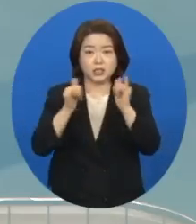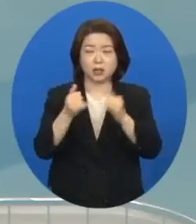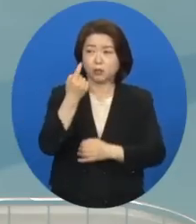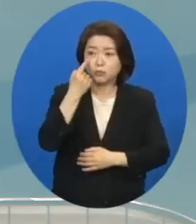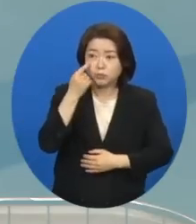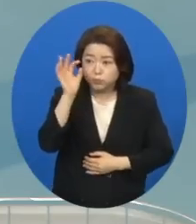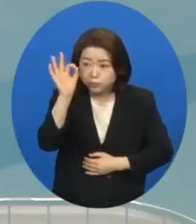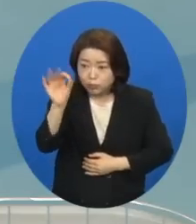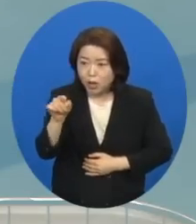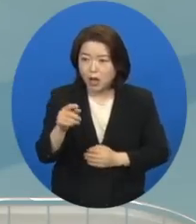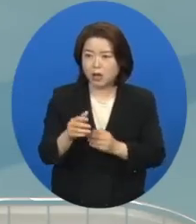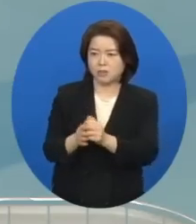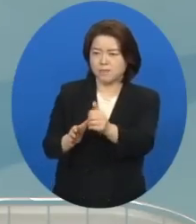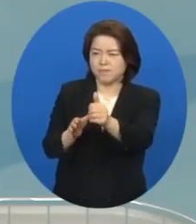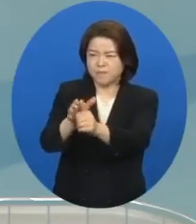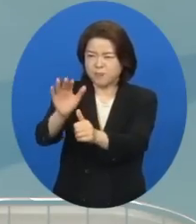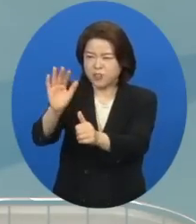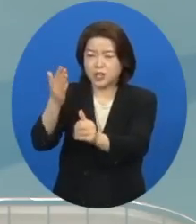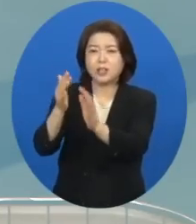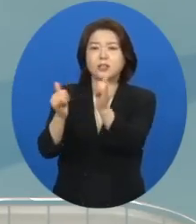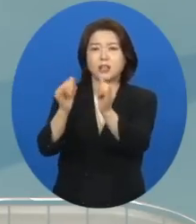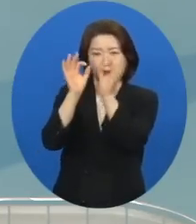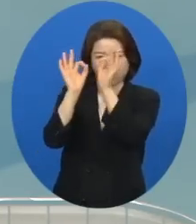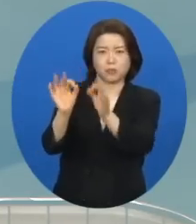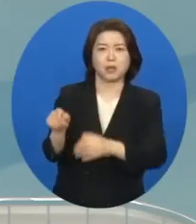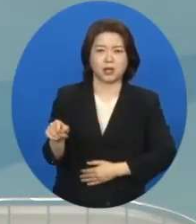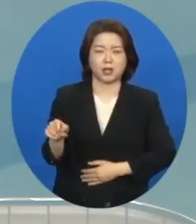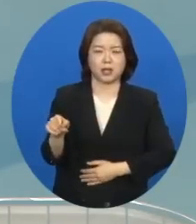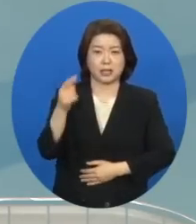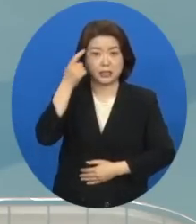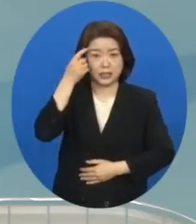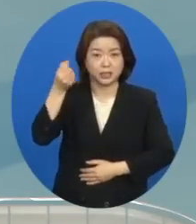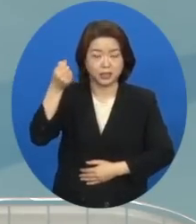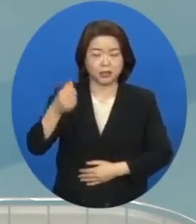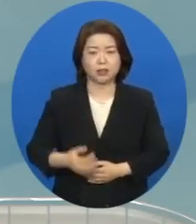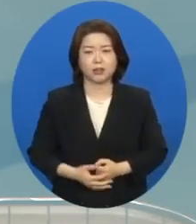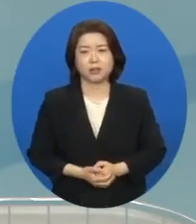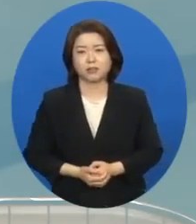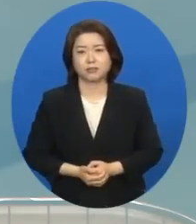눈에는 죽여야 될 사람으로 보이게 된다는 거죠.